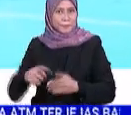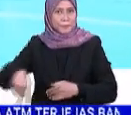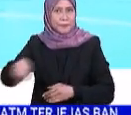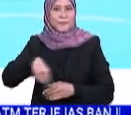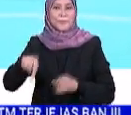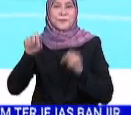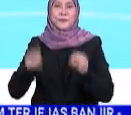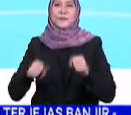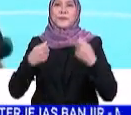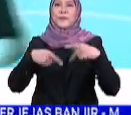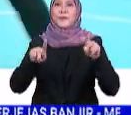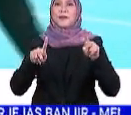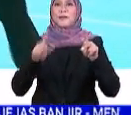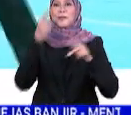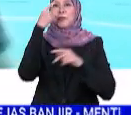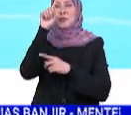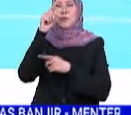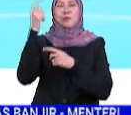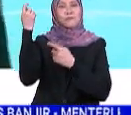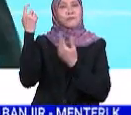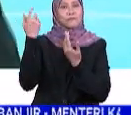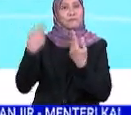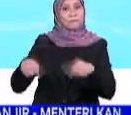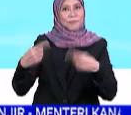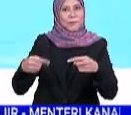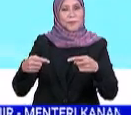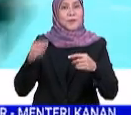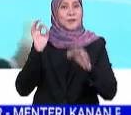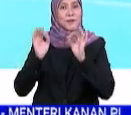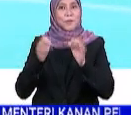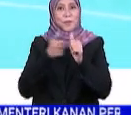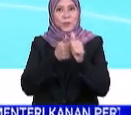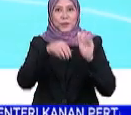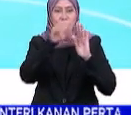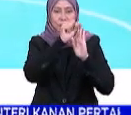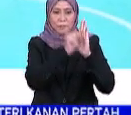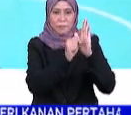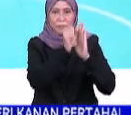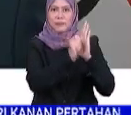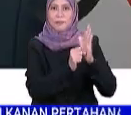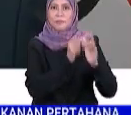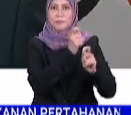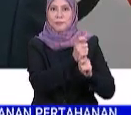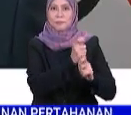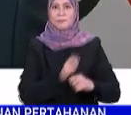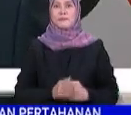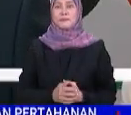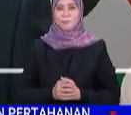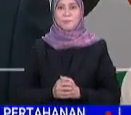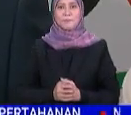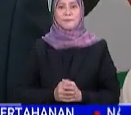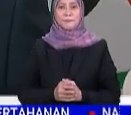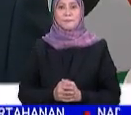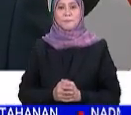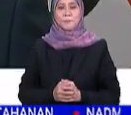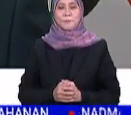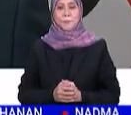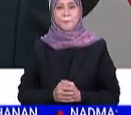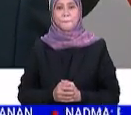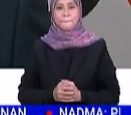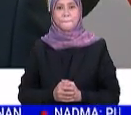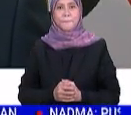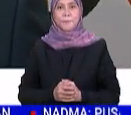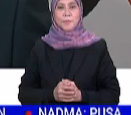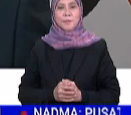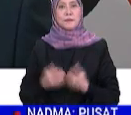membuat penampilan di sukan dui tahunan tersebut sekiranya memenuhi kriteria yang ditetapkan. In principle,